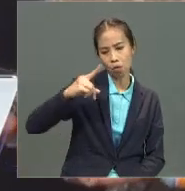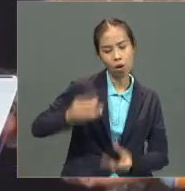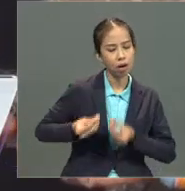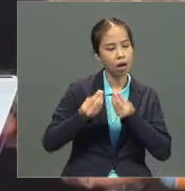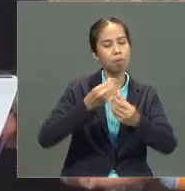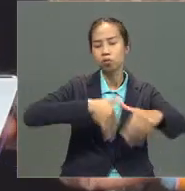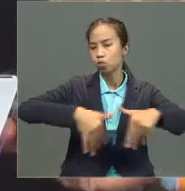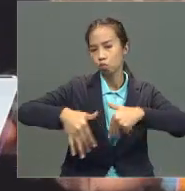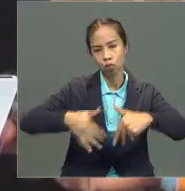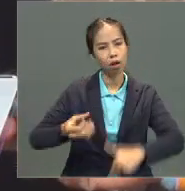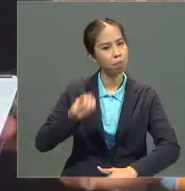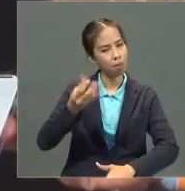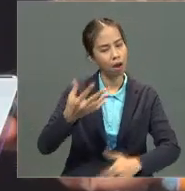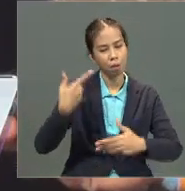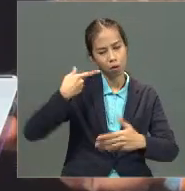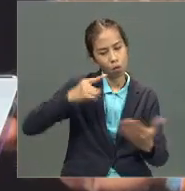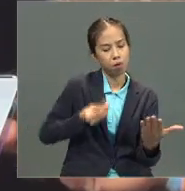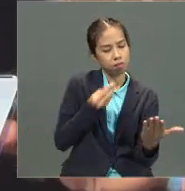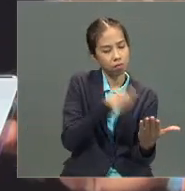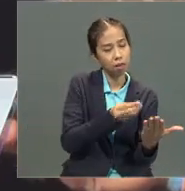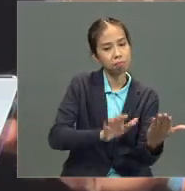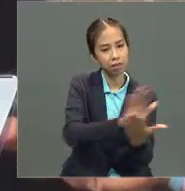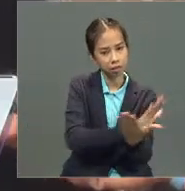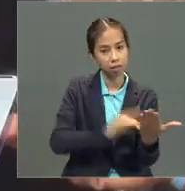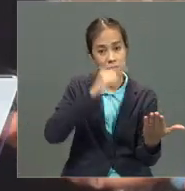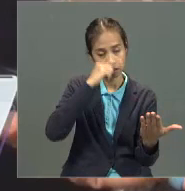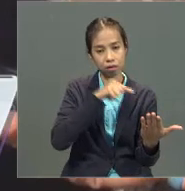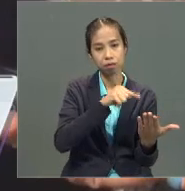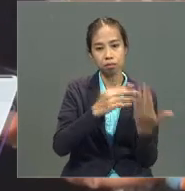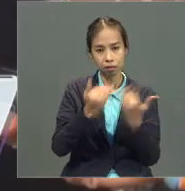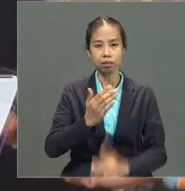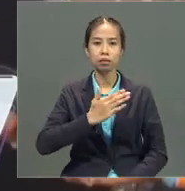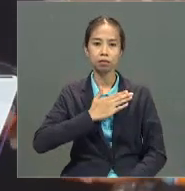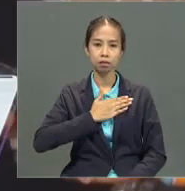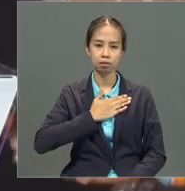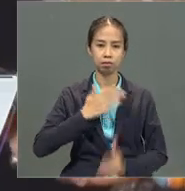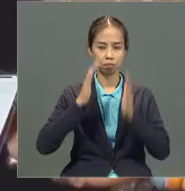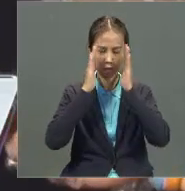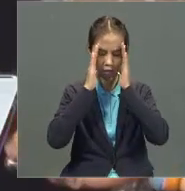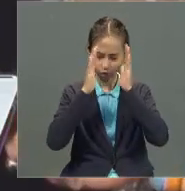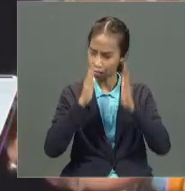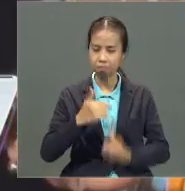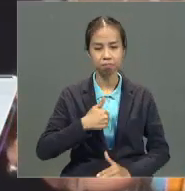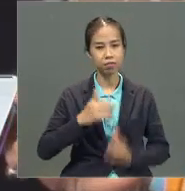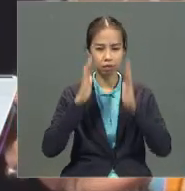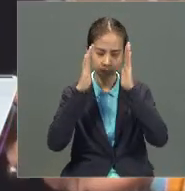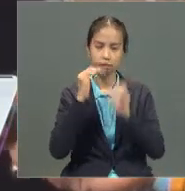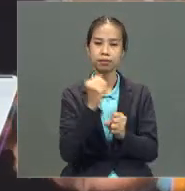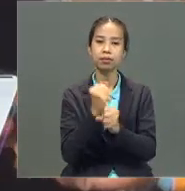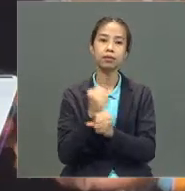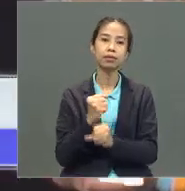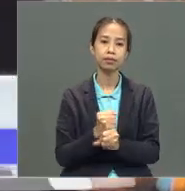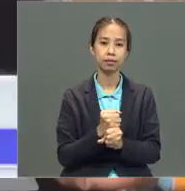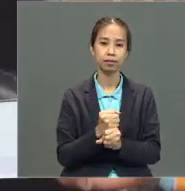าชนแล้วก็ประเทศชาตินะครับซึ่งตรงนี้เนี่ยผมนะครับมีความตั้งใจสูงมากนะครับที่จะทำงานให้เ